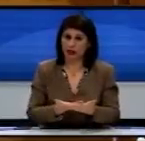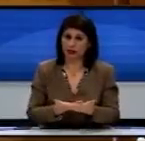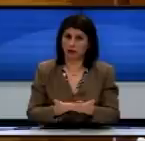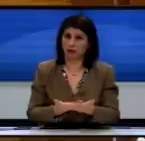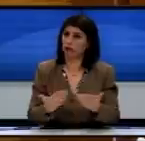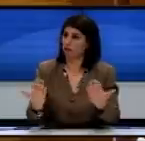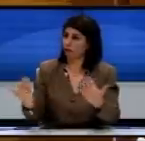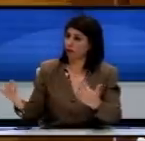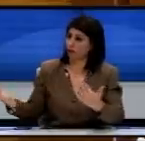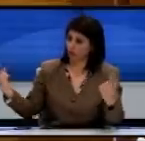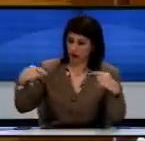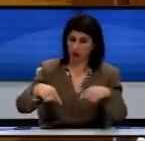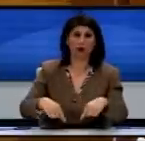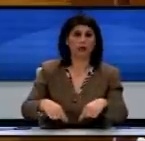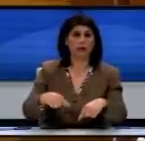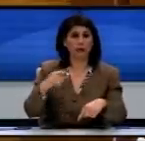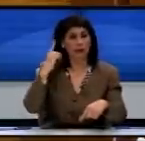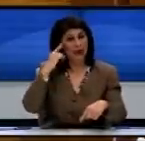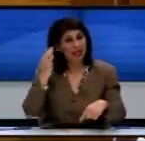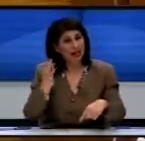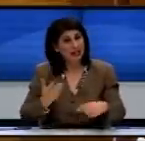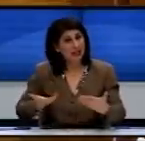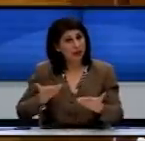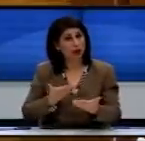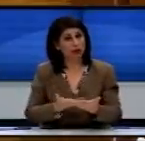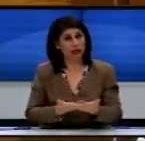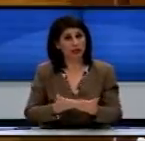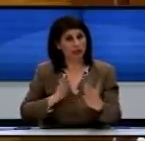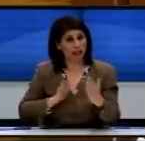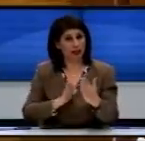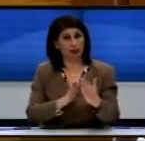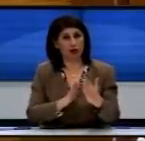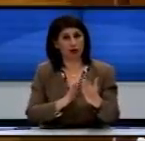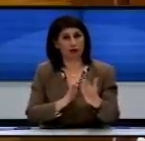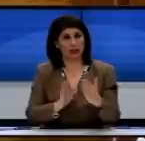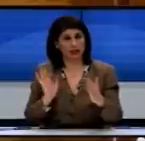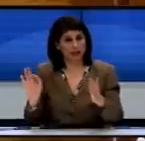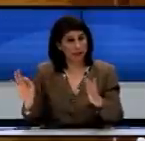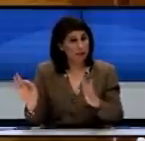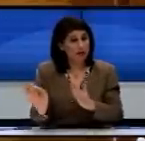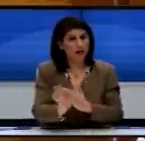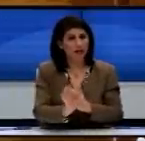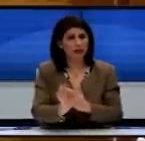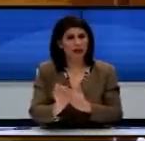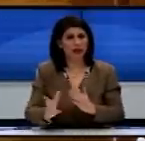να προσέλθετε με ρεαλιστικές προτάσεις για την αντιμετώπιση της πανδημίας. Και